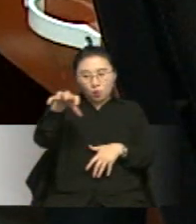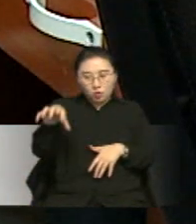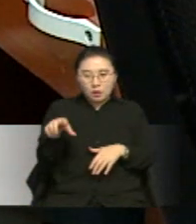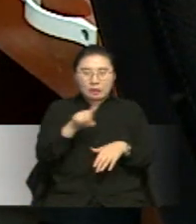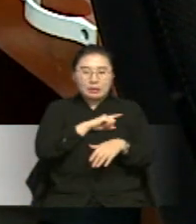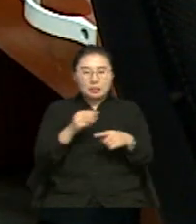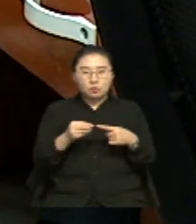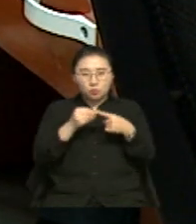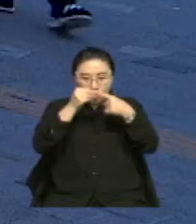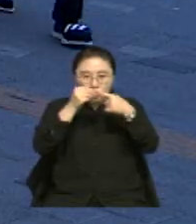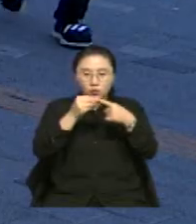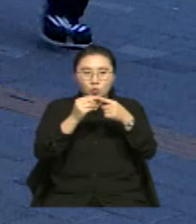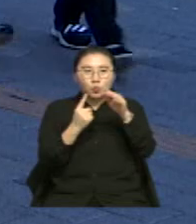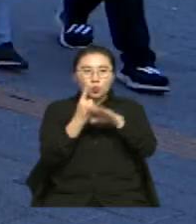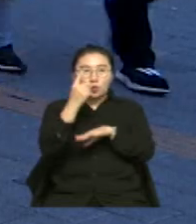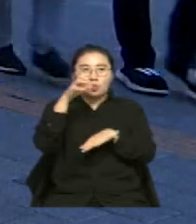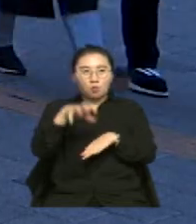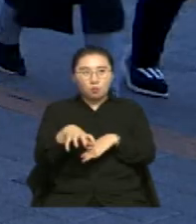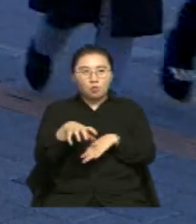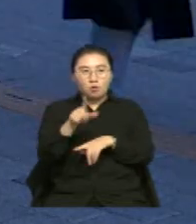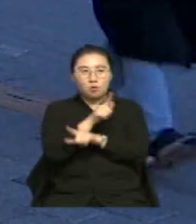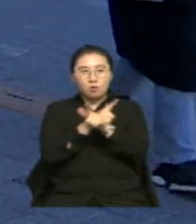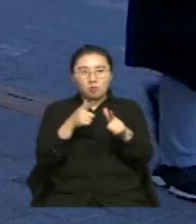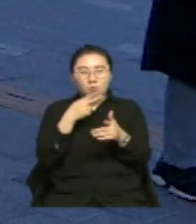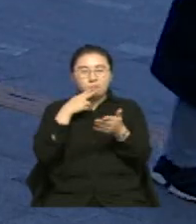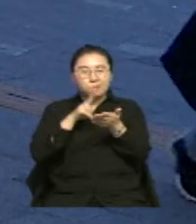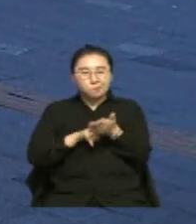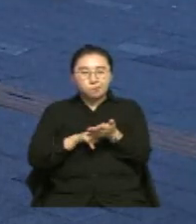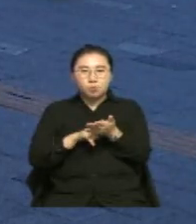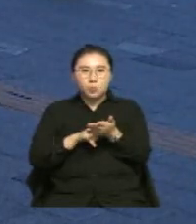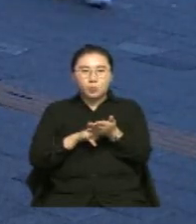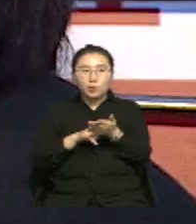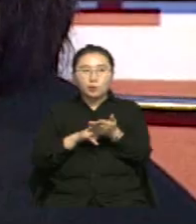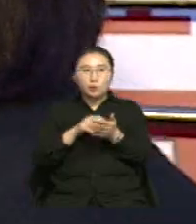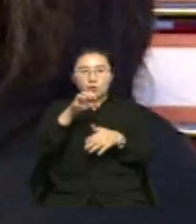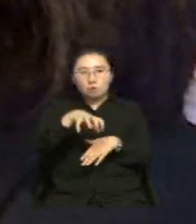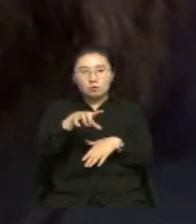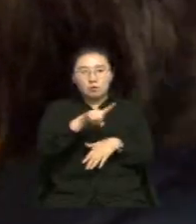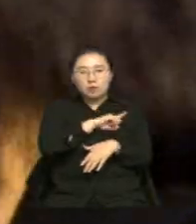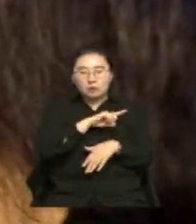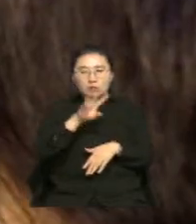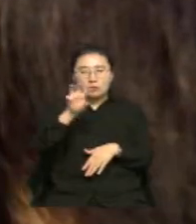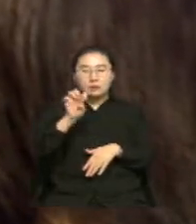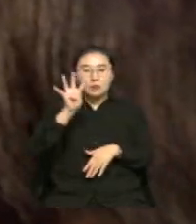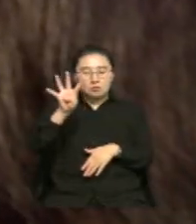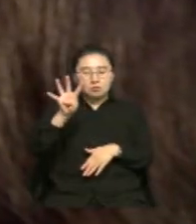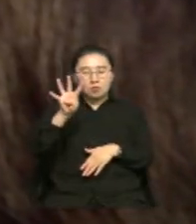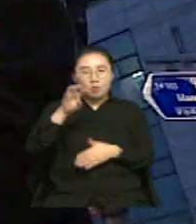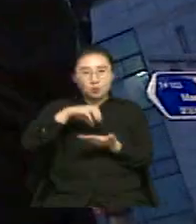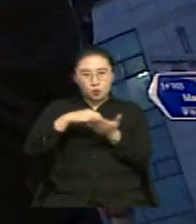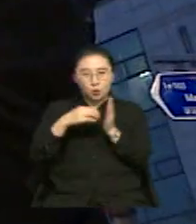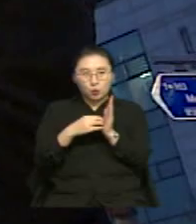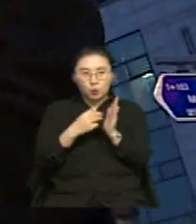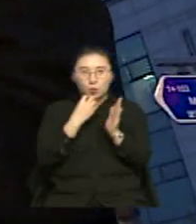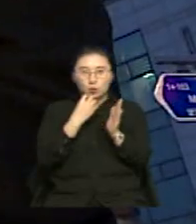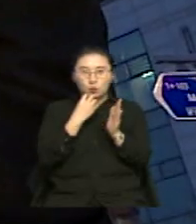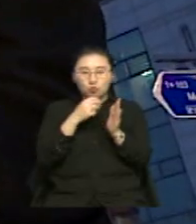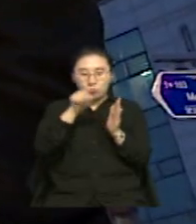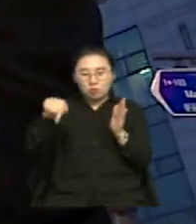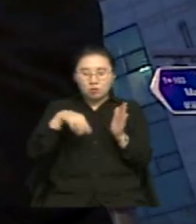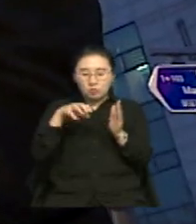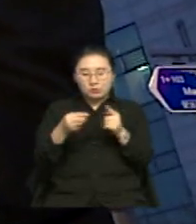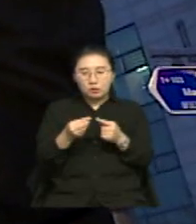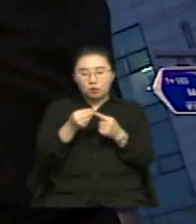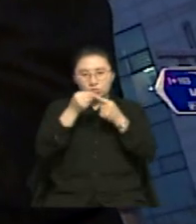창구국에서 가장 높은 수치. 우편 수지도 서울 194개 창구국 중 34위를 차지할 만큼